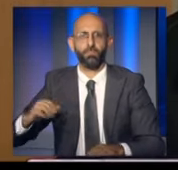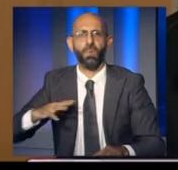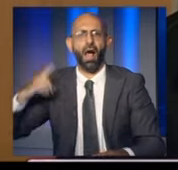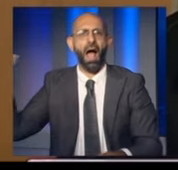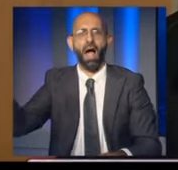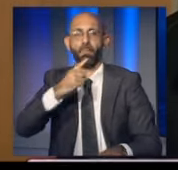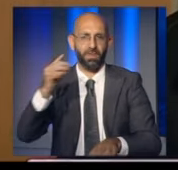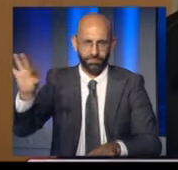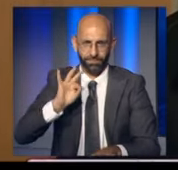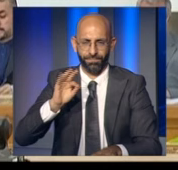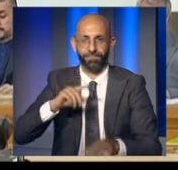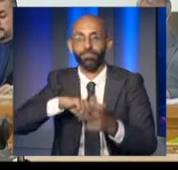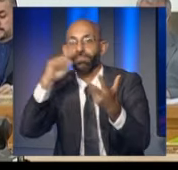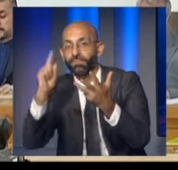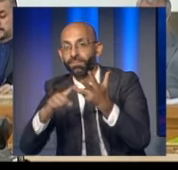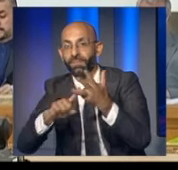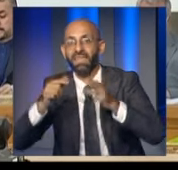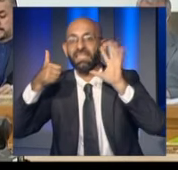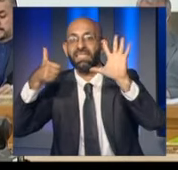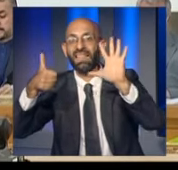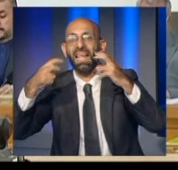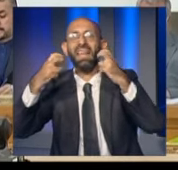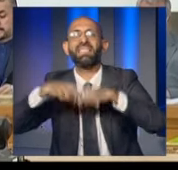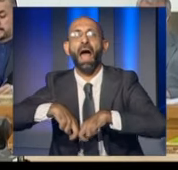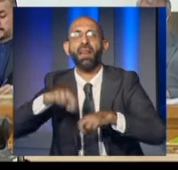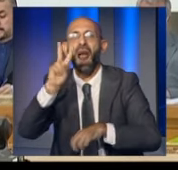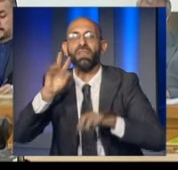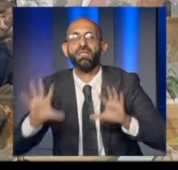المقدسة، كما تولى منصب المدعي العام في البلاد. في